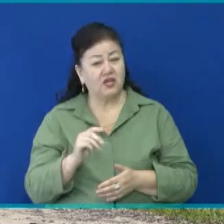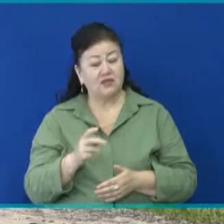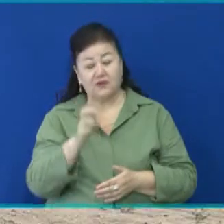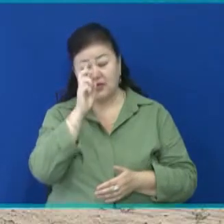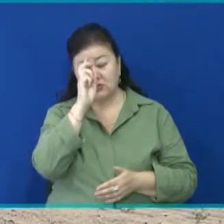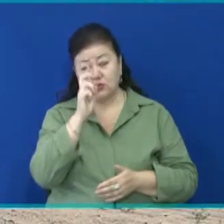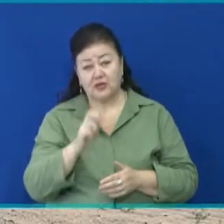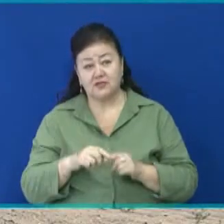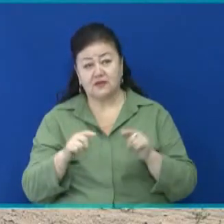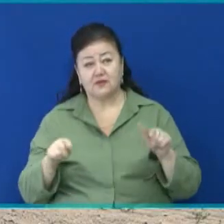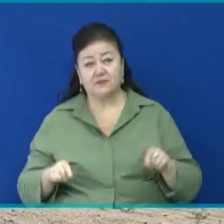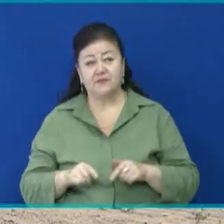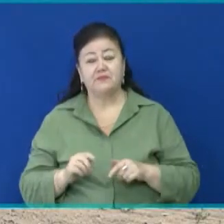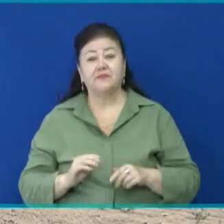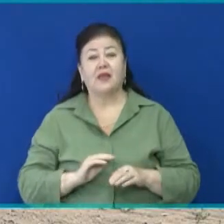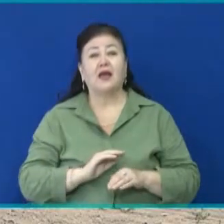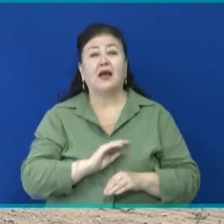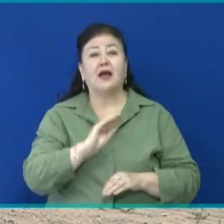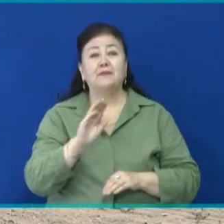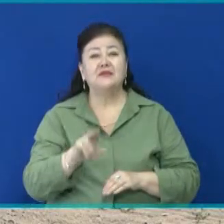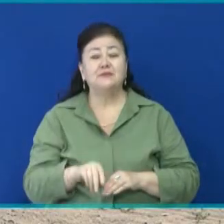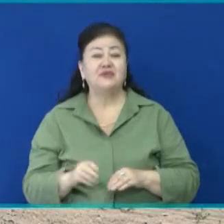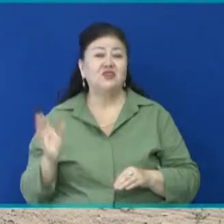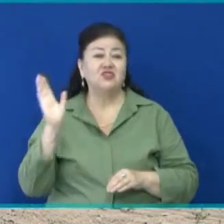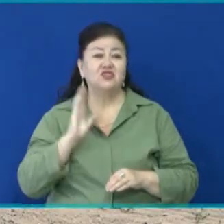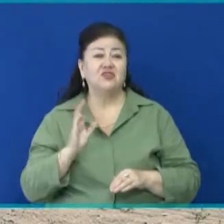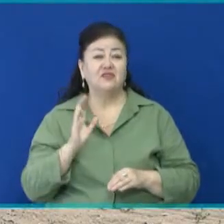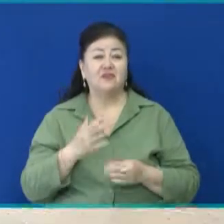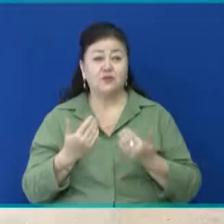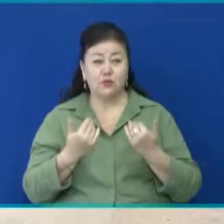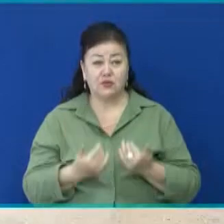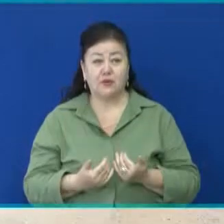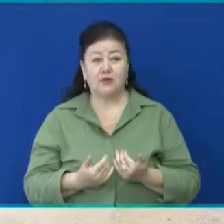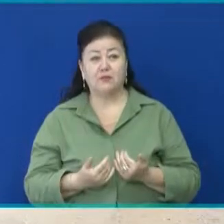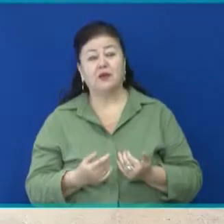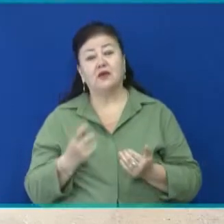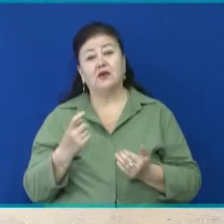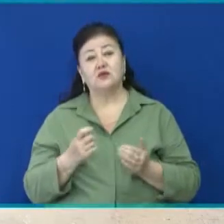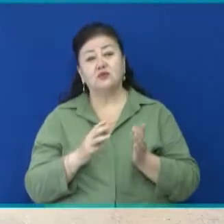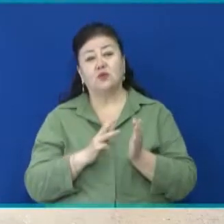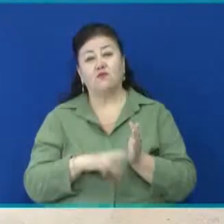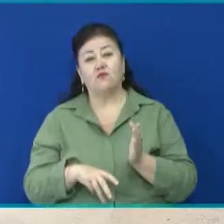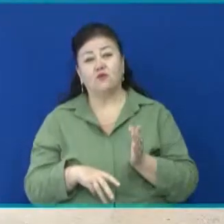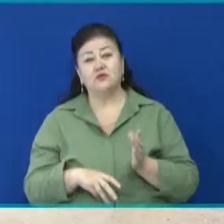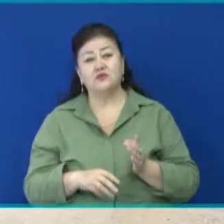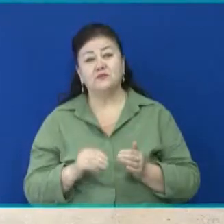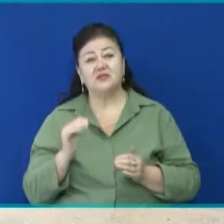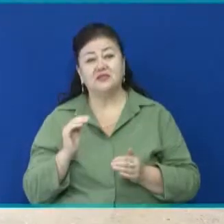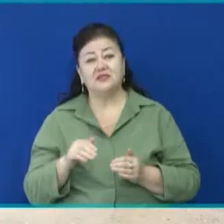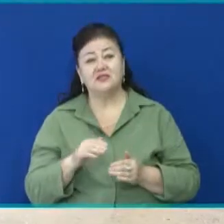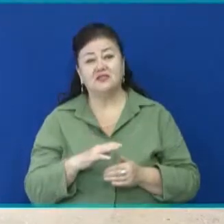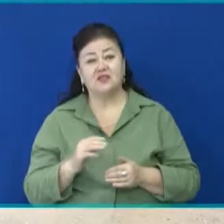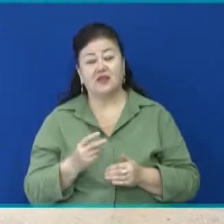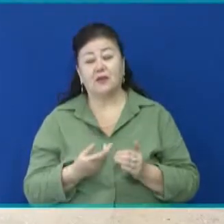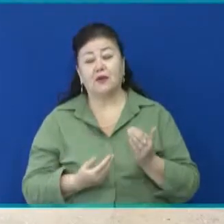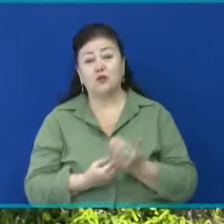кәсіпорны жобасында сумен жабдықтау бойынша орташа тариф қосымша құнға салынатын салықсыз 181,195 теңгені, жаңа